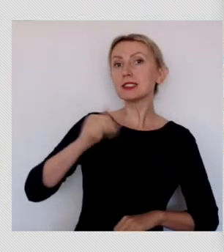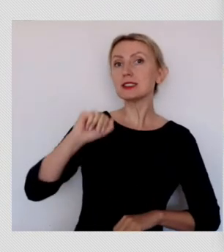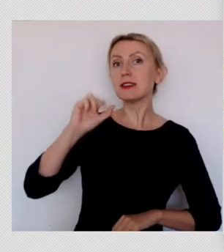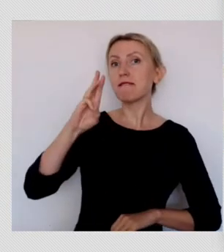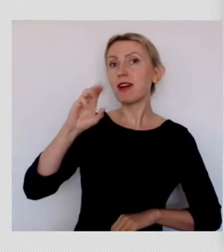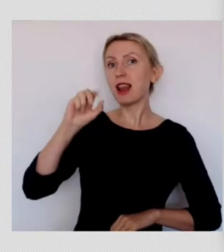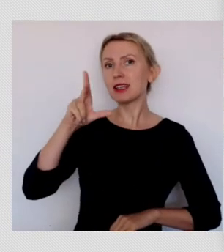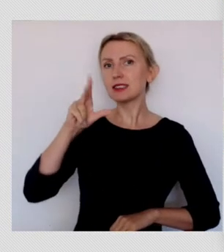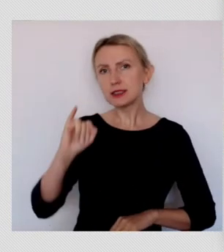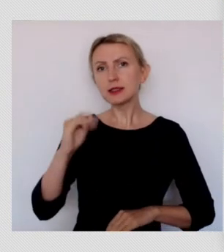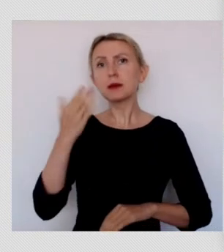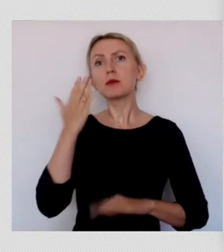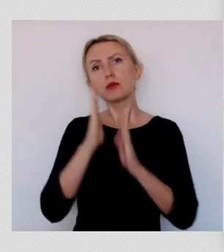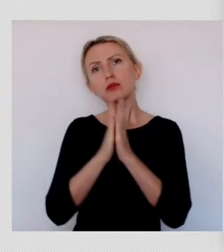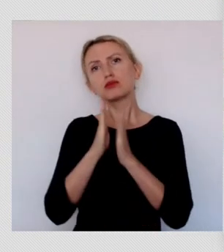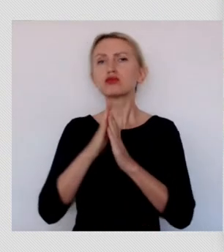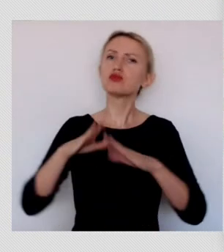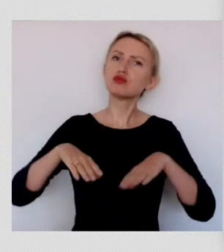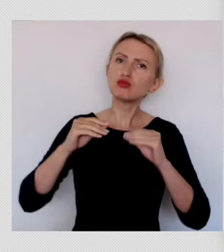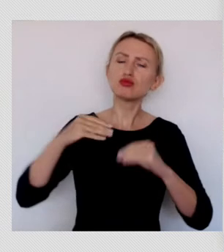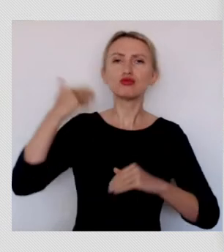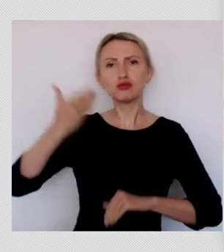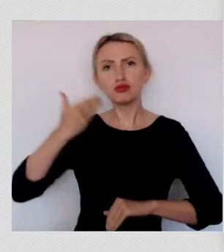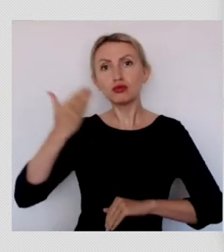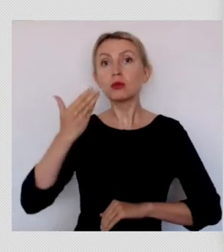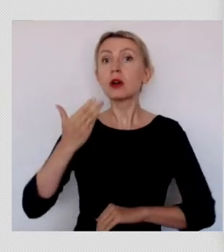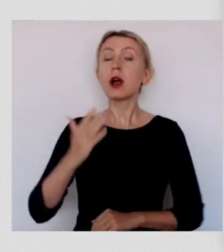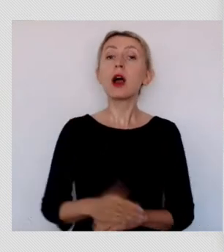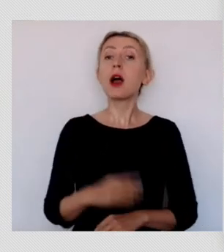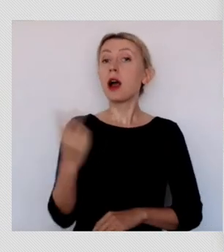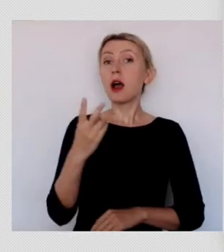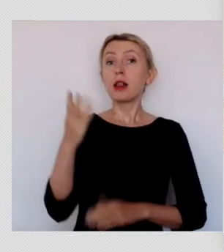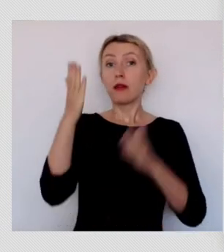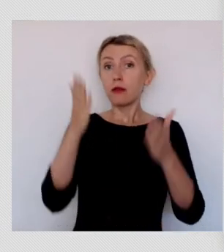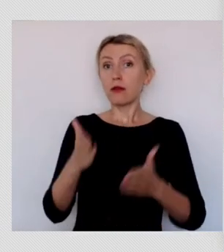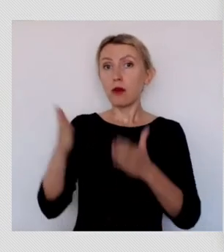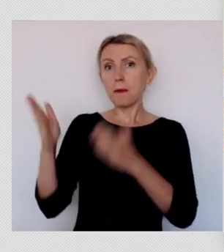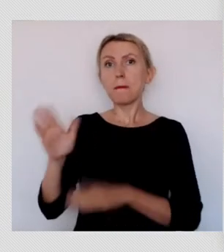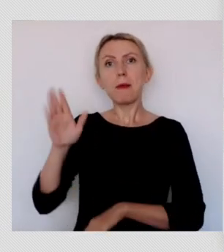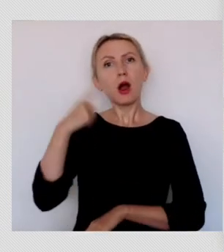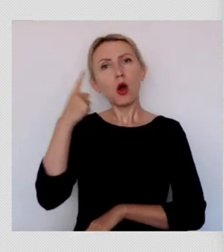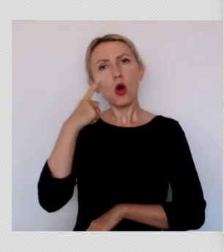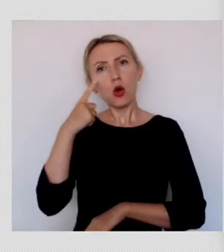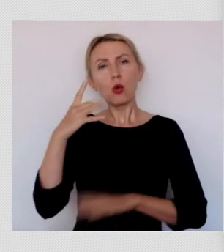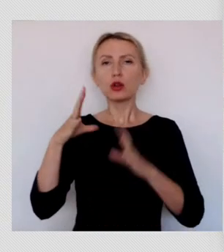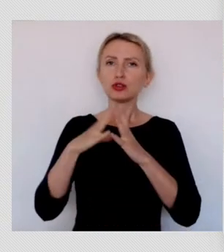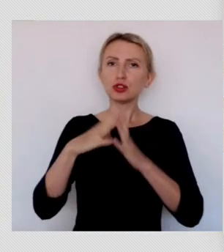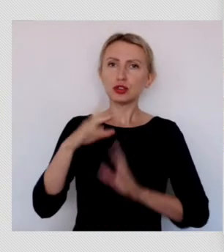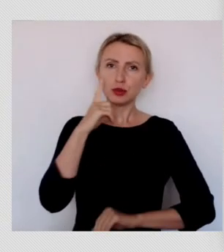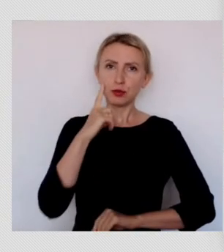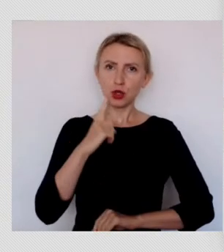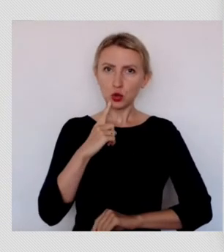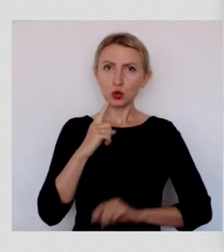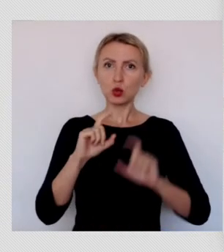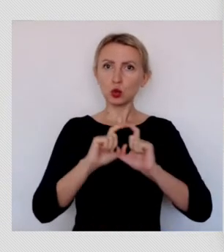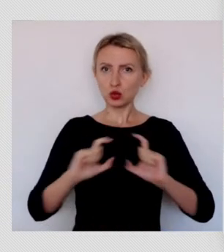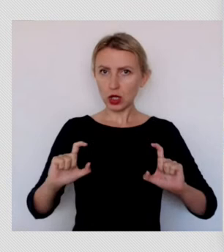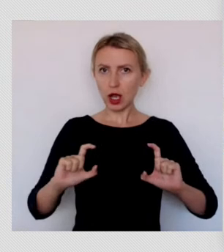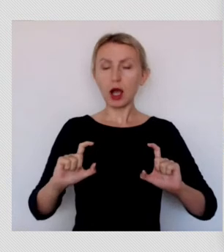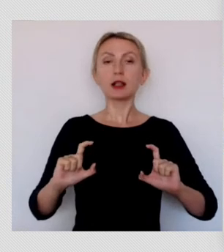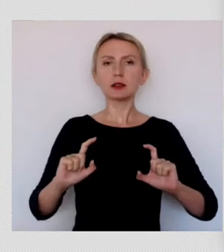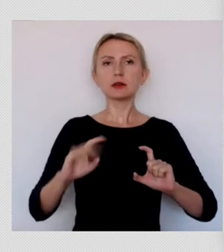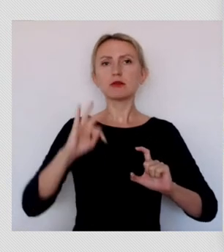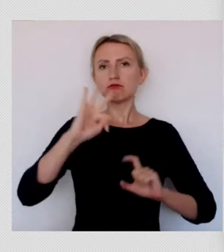o taki głos wprowadzający. Oboje państwo mają około 10 minut czasu na